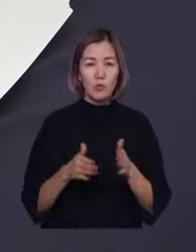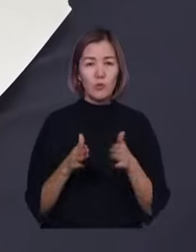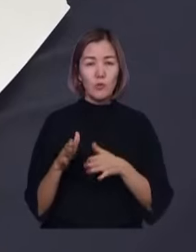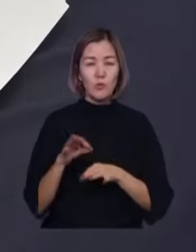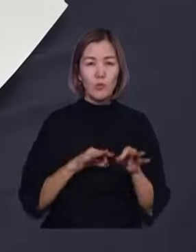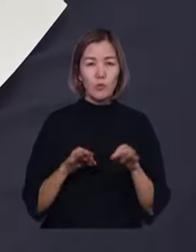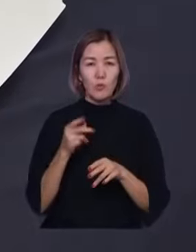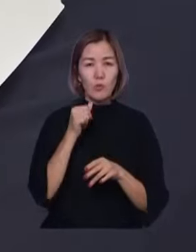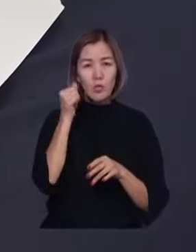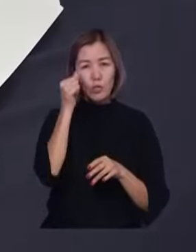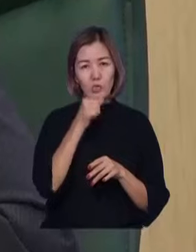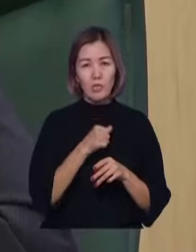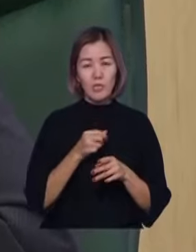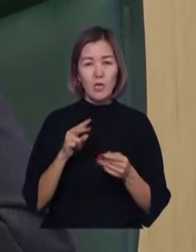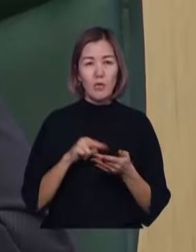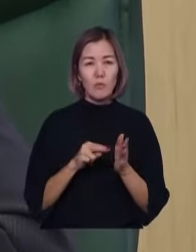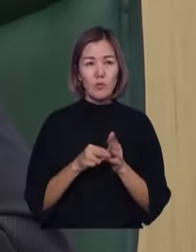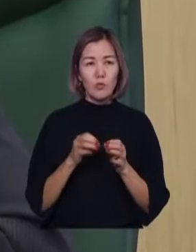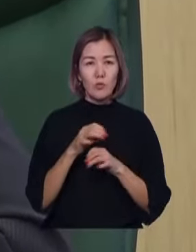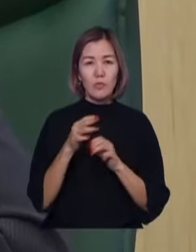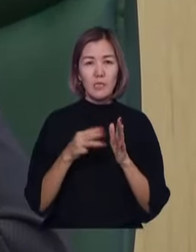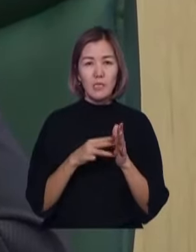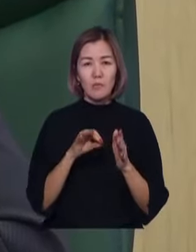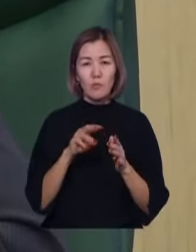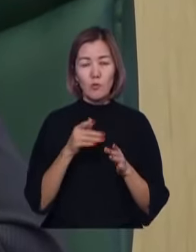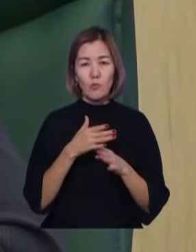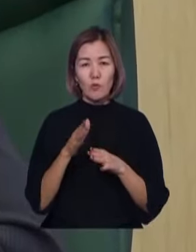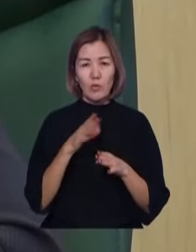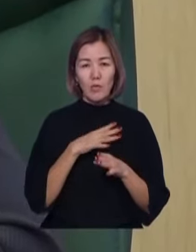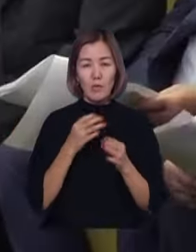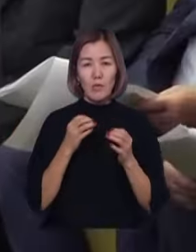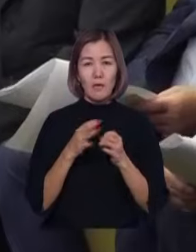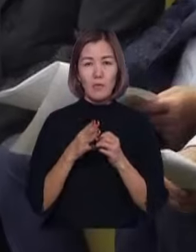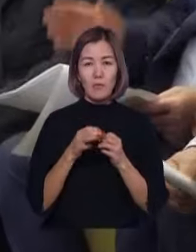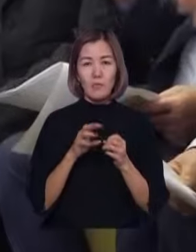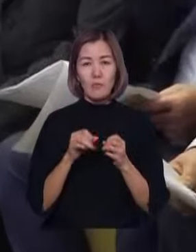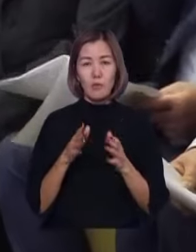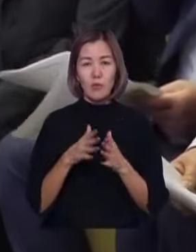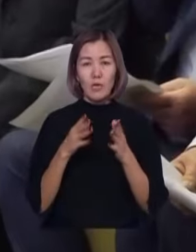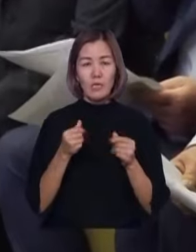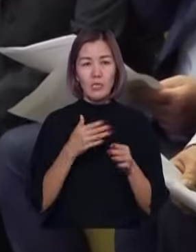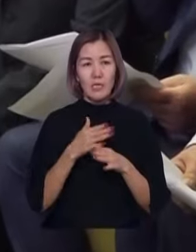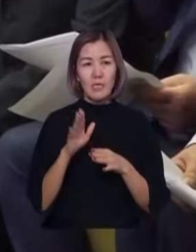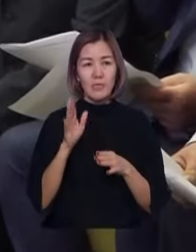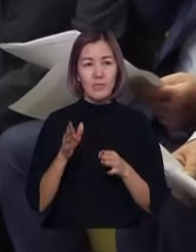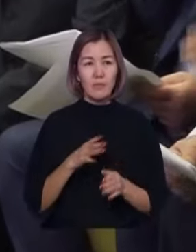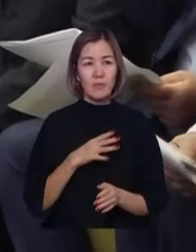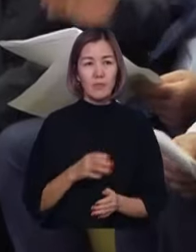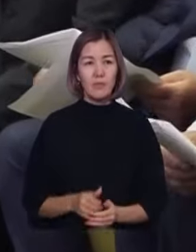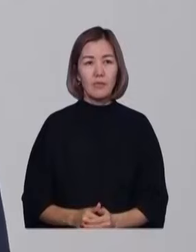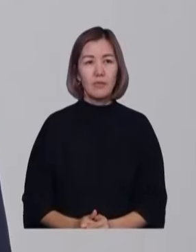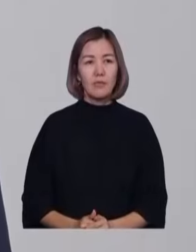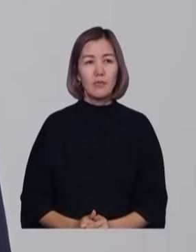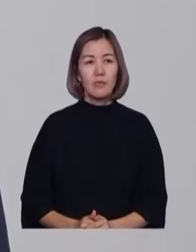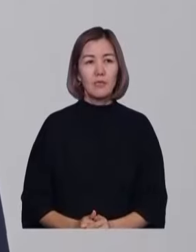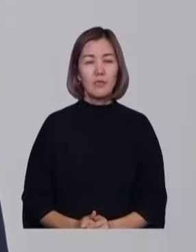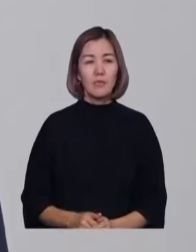жылы бұл мақсатқа бюджеттен 18 миллион теңге бөлінген болатын. Биыл 15 миллион теңгеден аса қаржы қарастырылыпты.